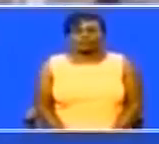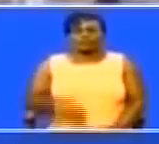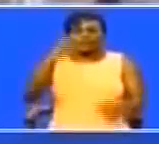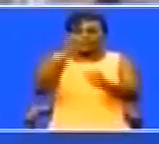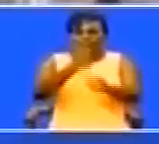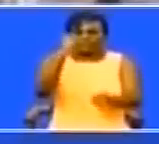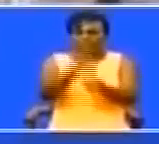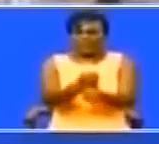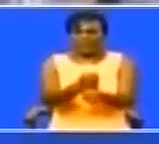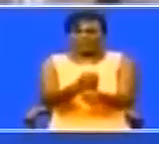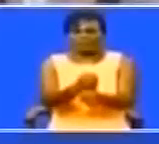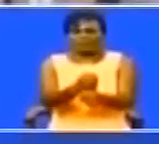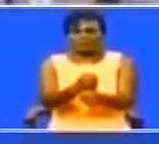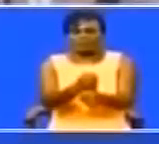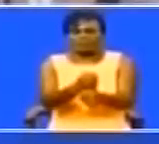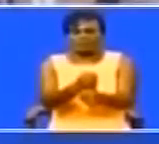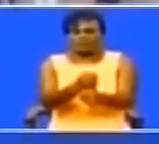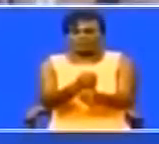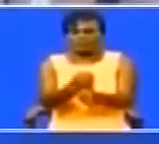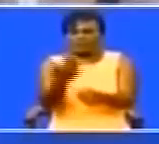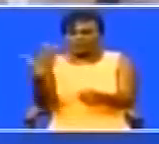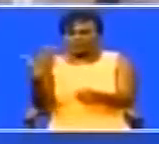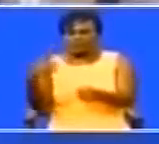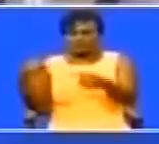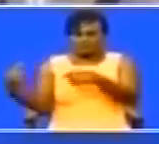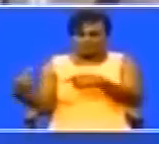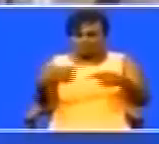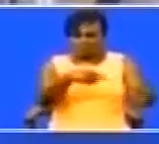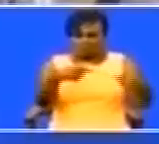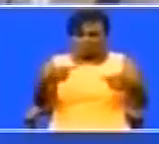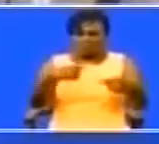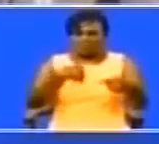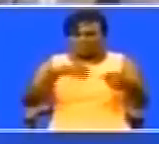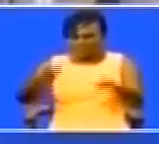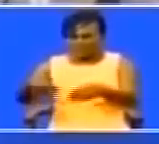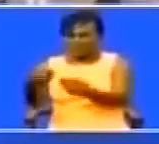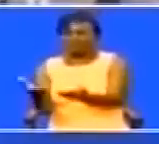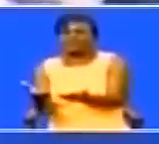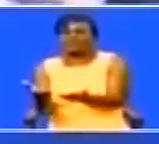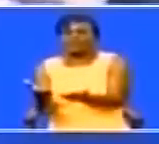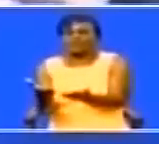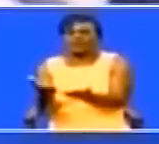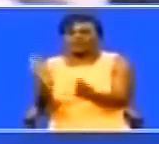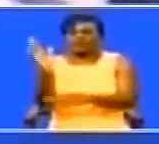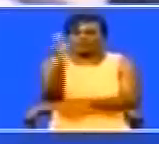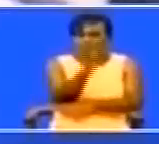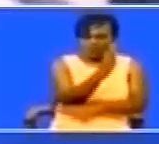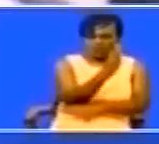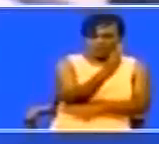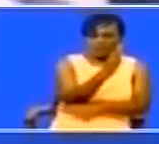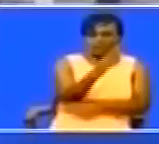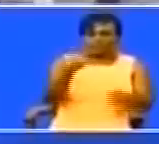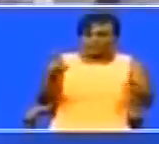imetengenezwa kitu ya kupika, mimi na mume wa watu hawa msuli. Baada ya siku